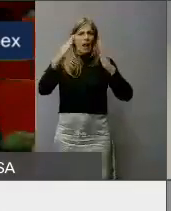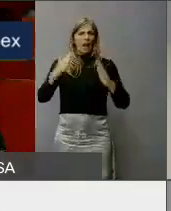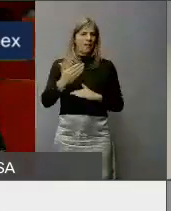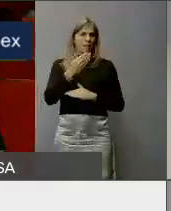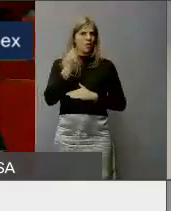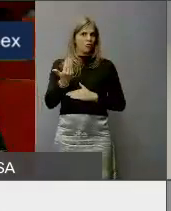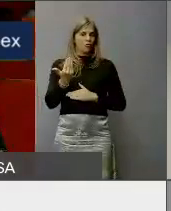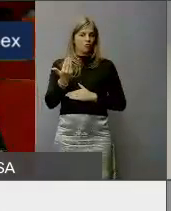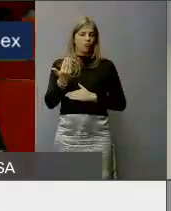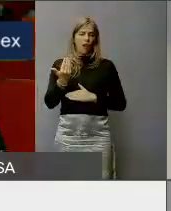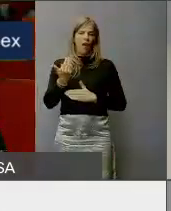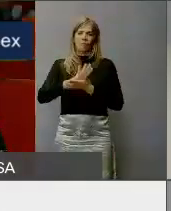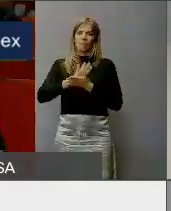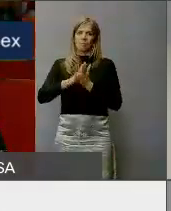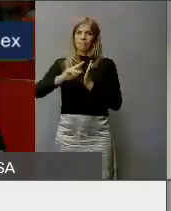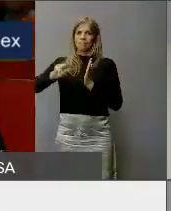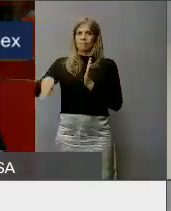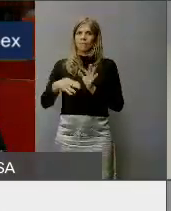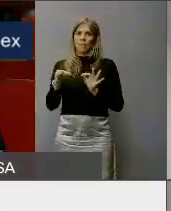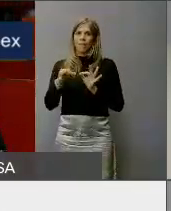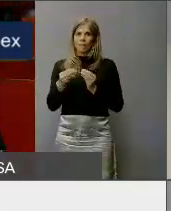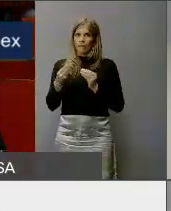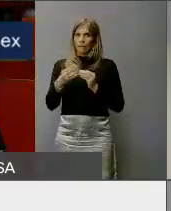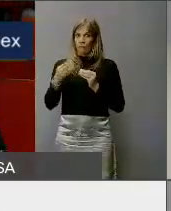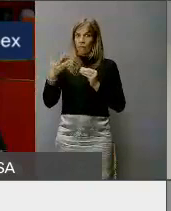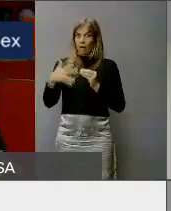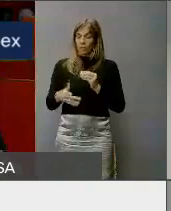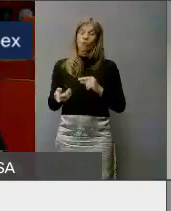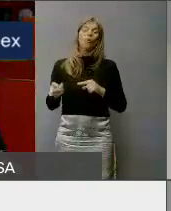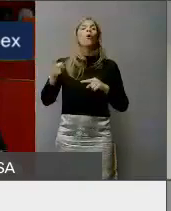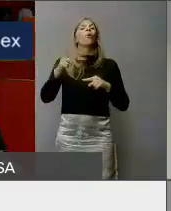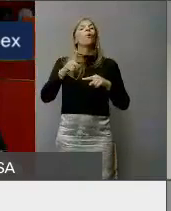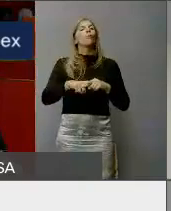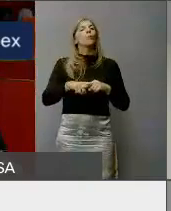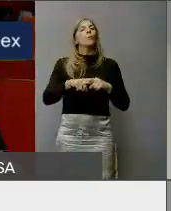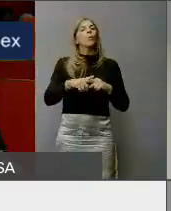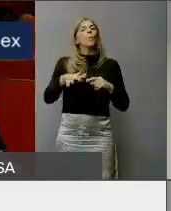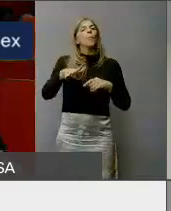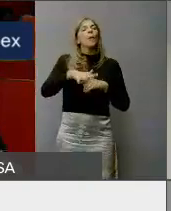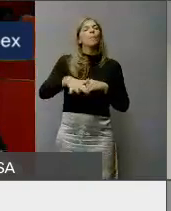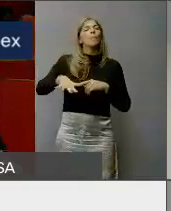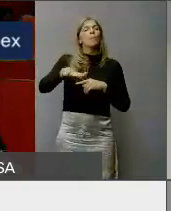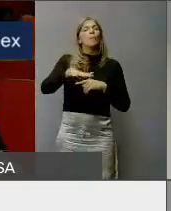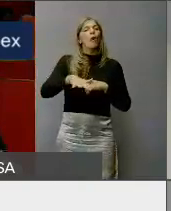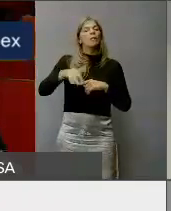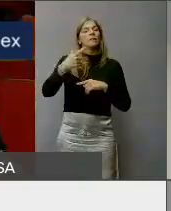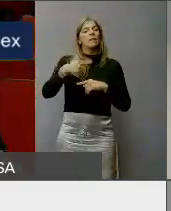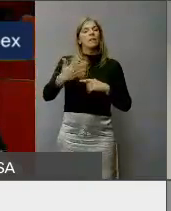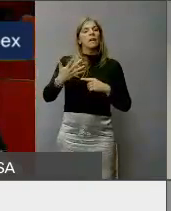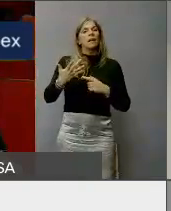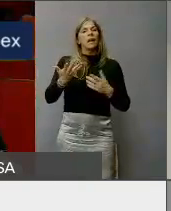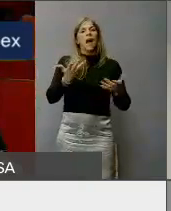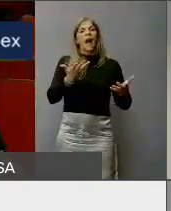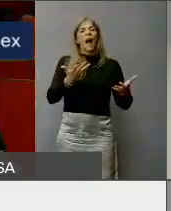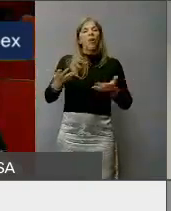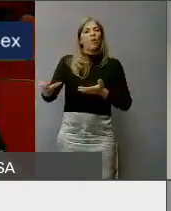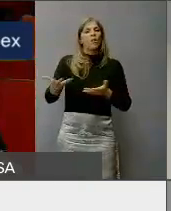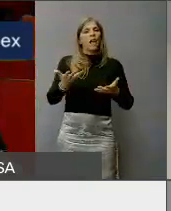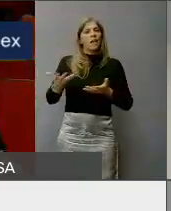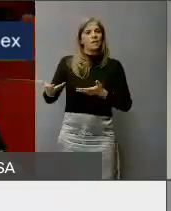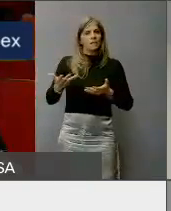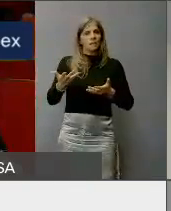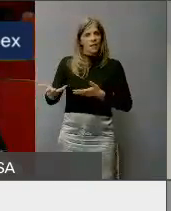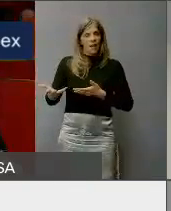siccome abbiamo deliberato un ampliamento dei posti per l'accoglienza nel post esye per le famiglie afgane così